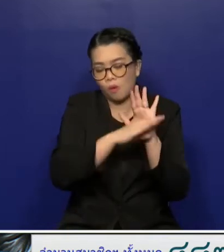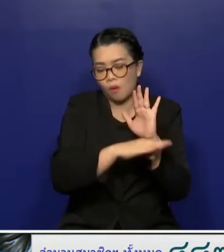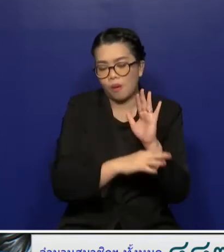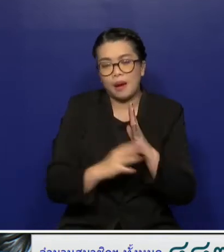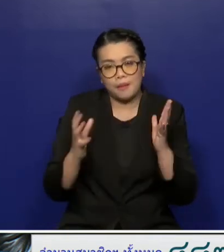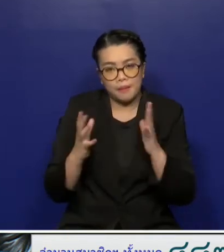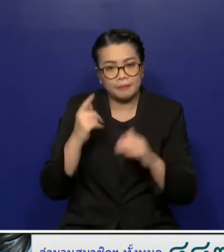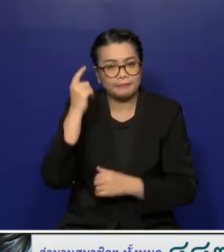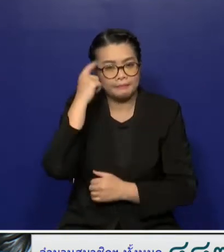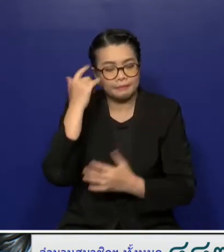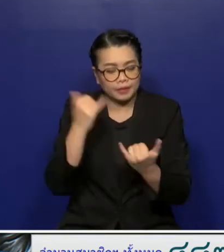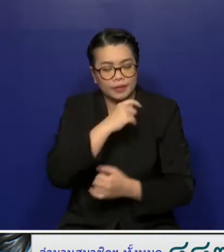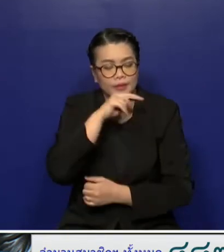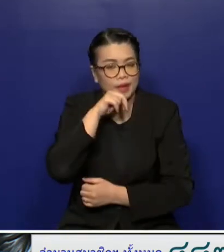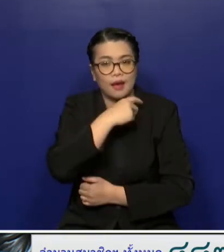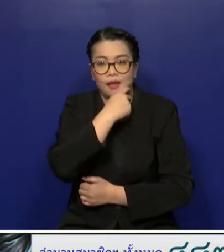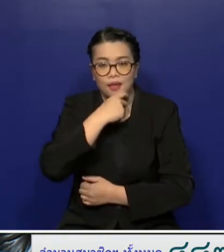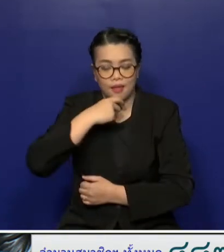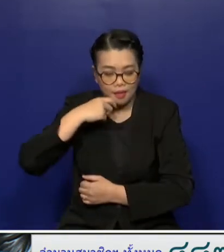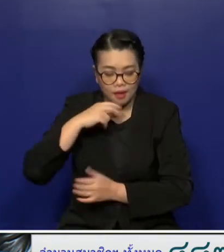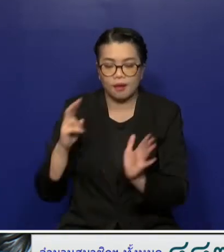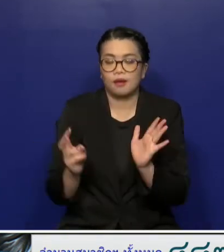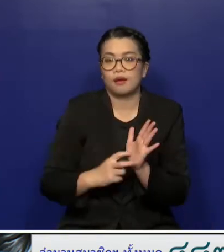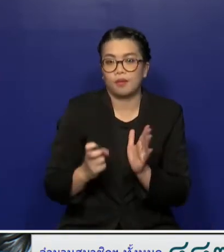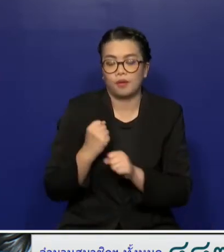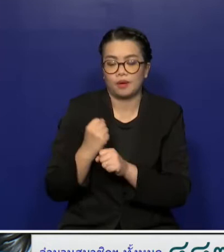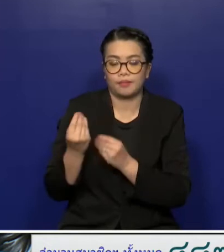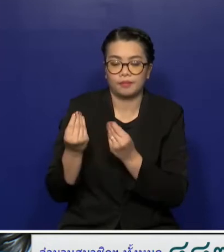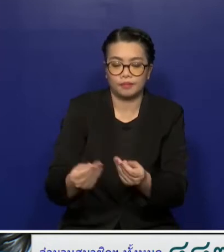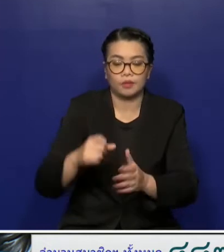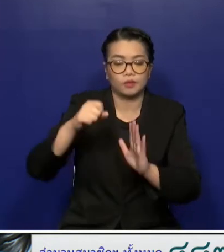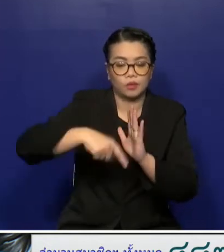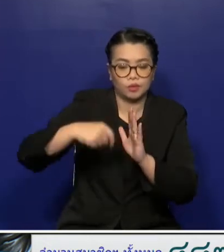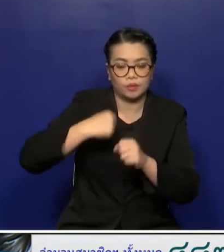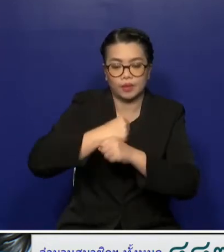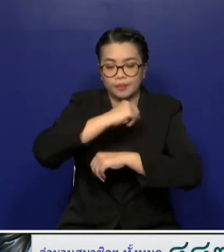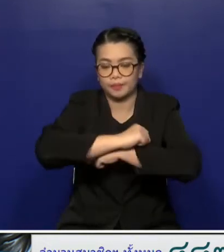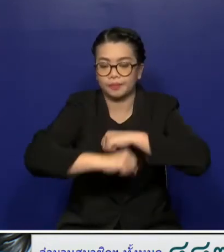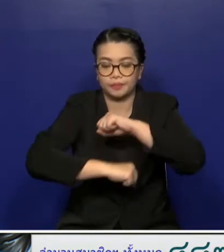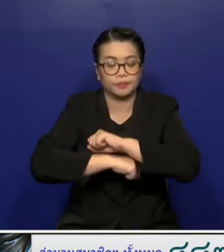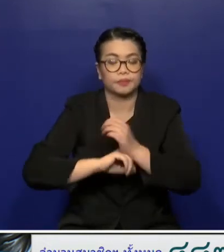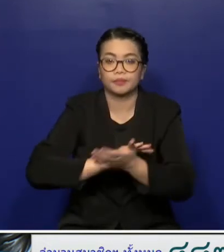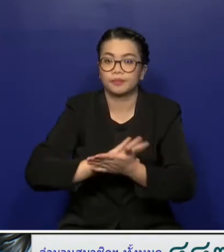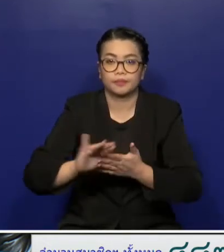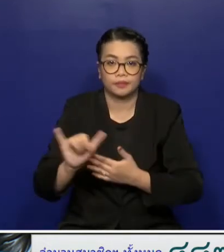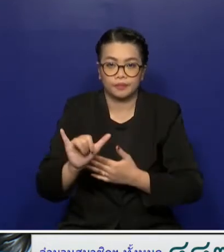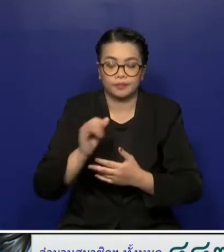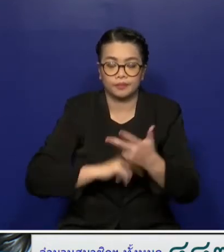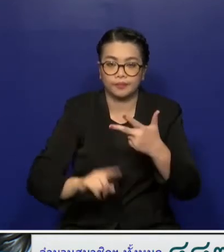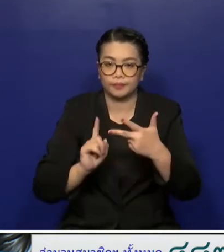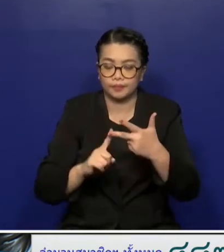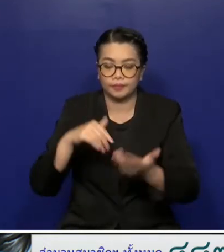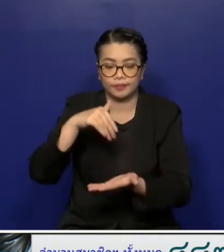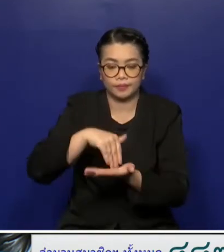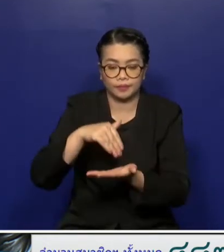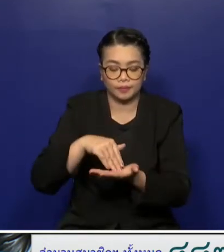จกระทั่ง น้ําแหงแลวก็ยงไม่ไดรับอนุญาตขอให้แ้ไขในเรื่องขั้นต่อนการขออนุญาตในหนอยงานที่ 3 ค่ะ กมสัพ